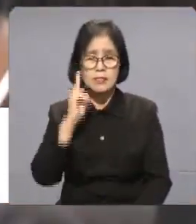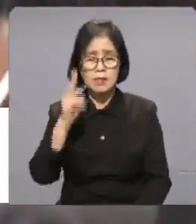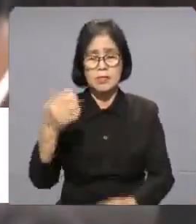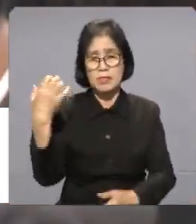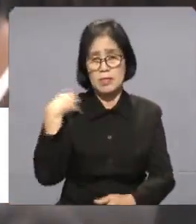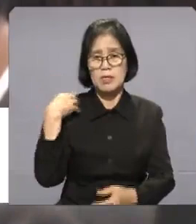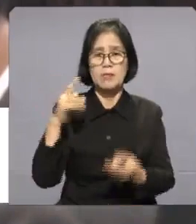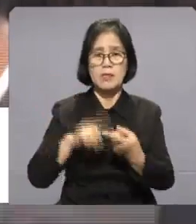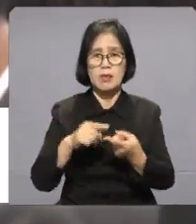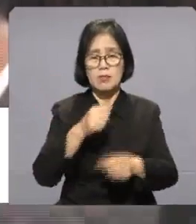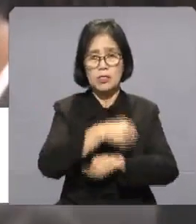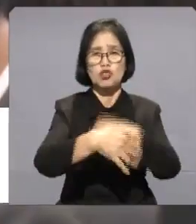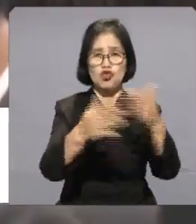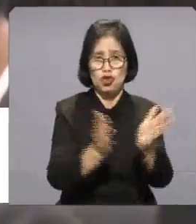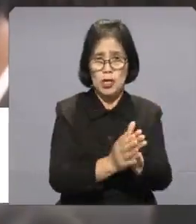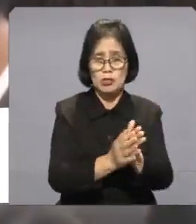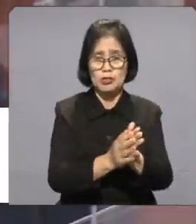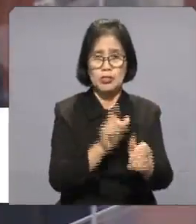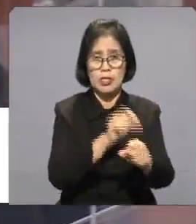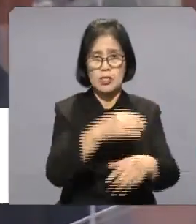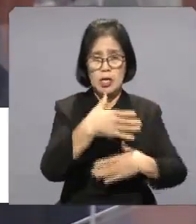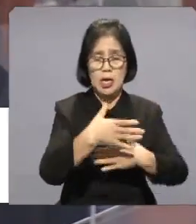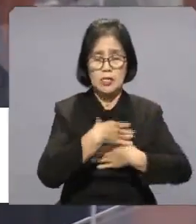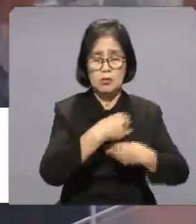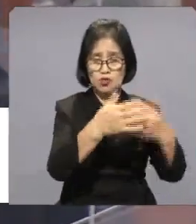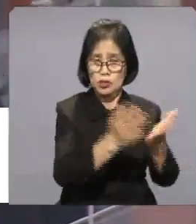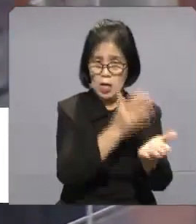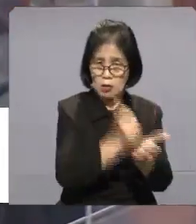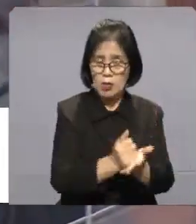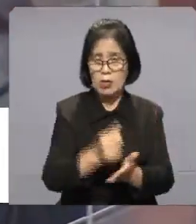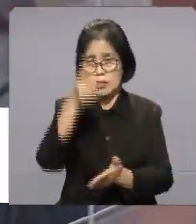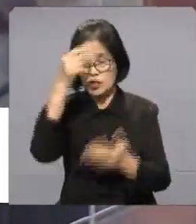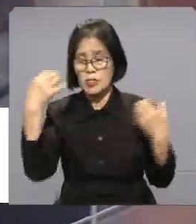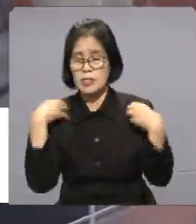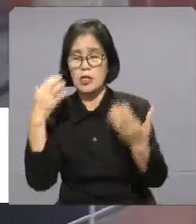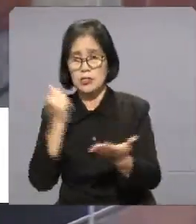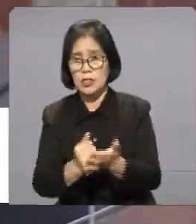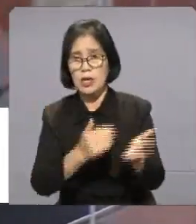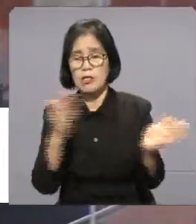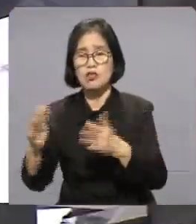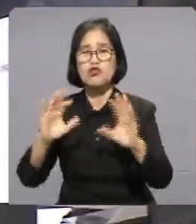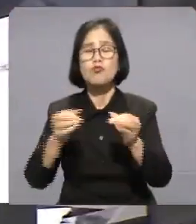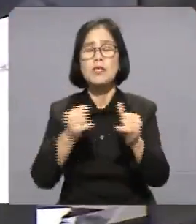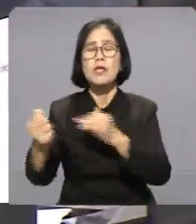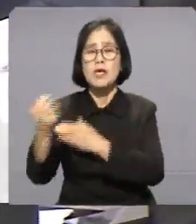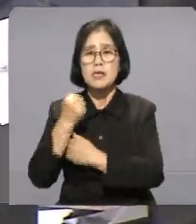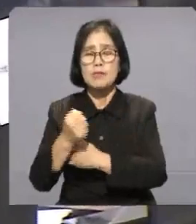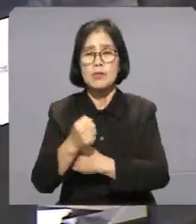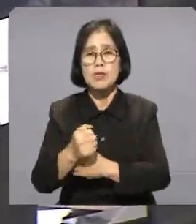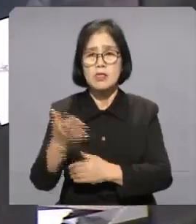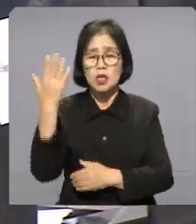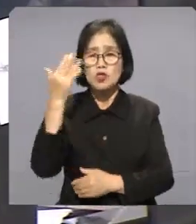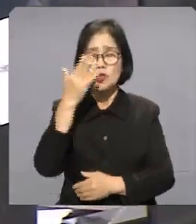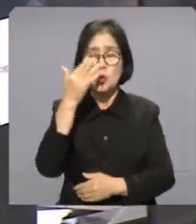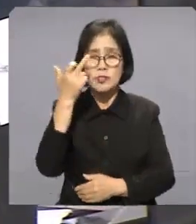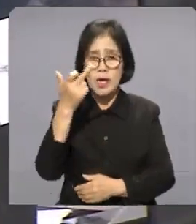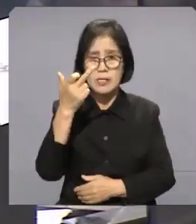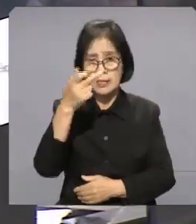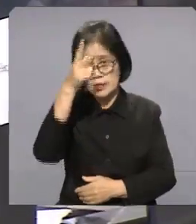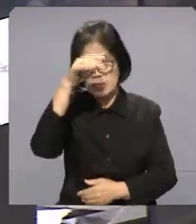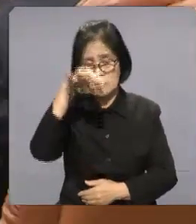두고 민주당은 이상민 장관과 윤희근 청장, 반면 국민의힘은 이임재 전